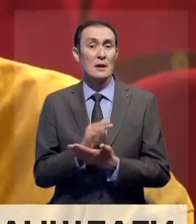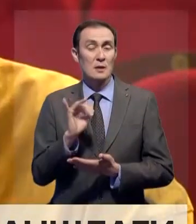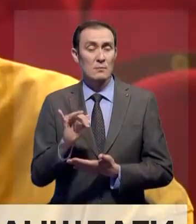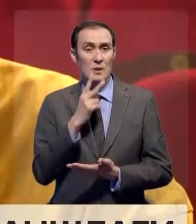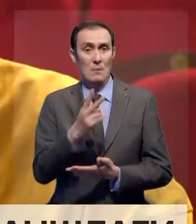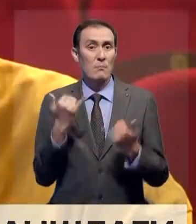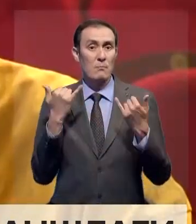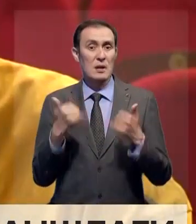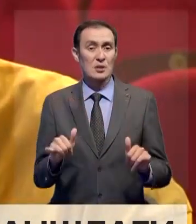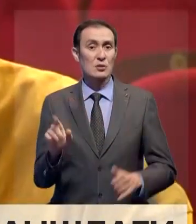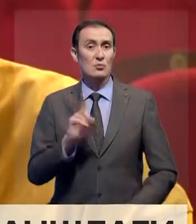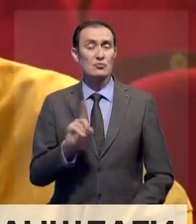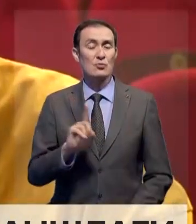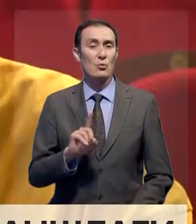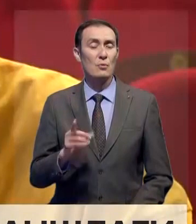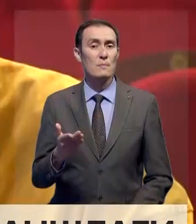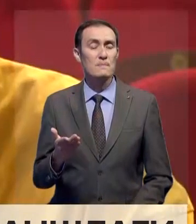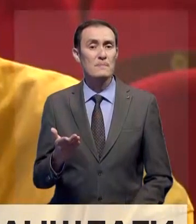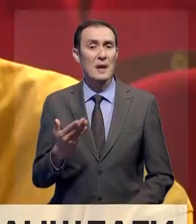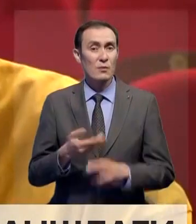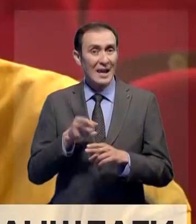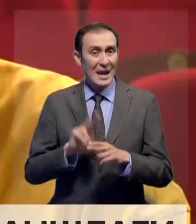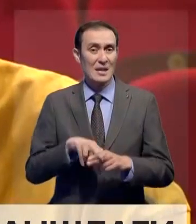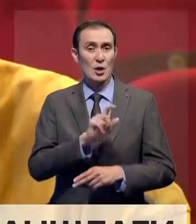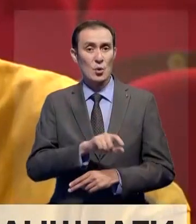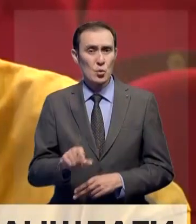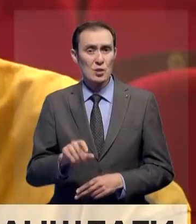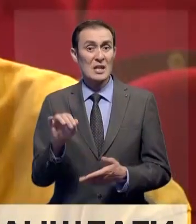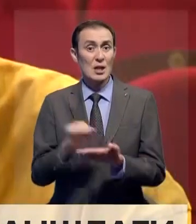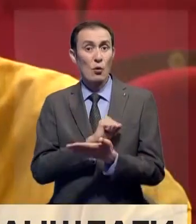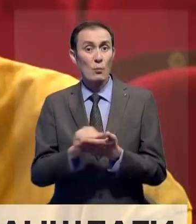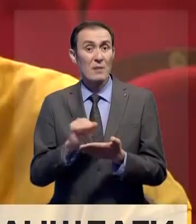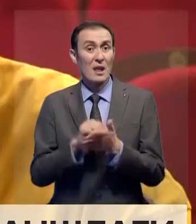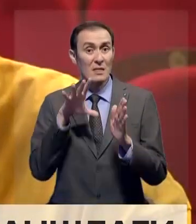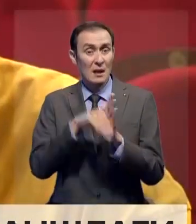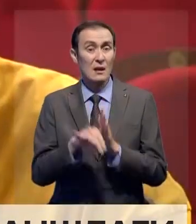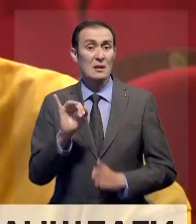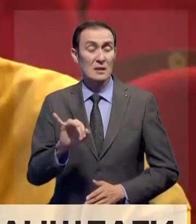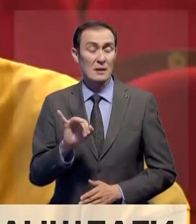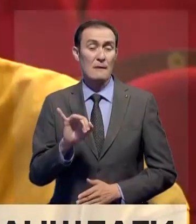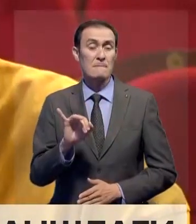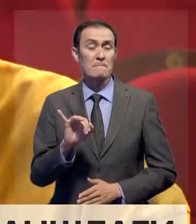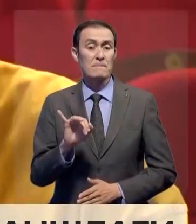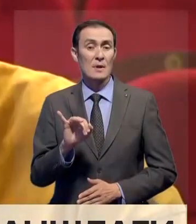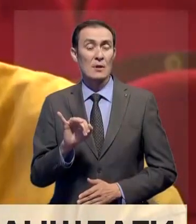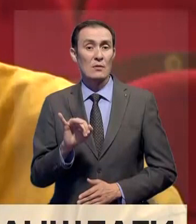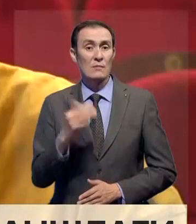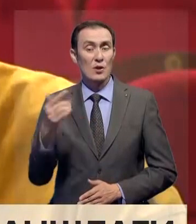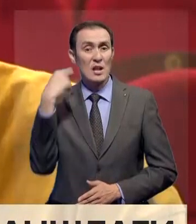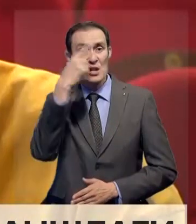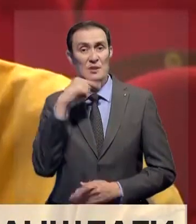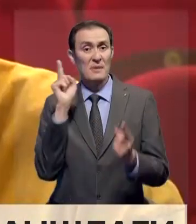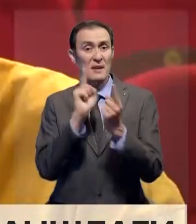меня поразило то, что эти люди и в документах, и вот в личное